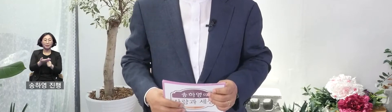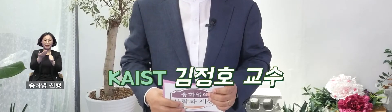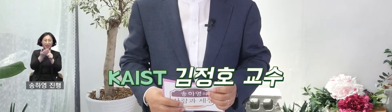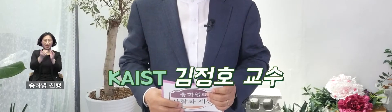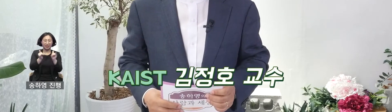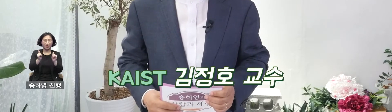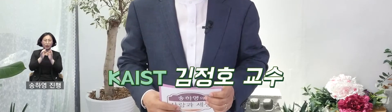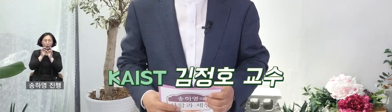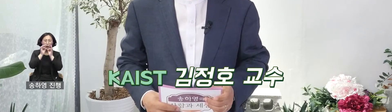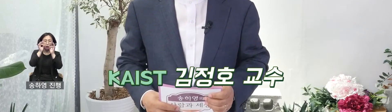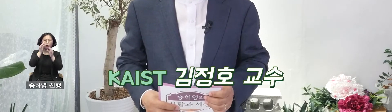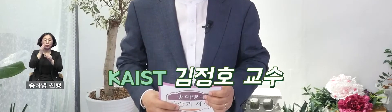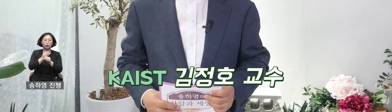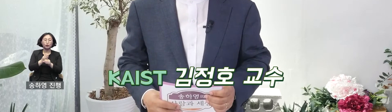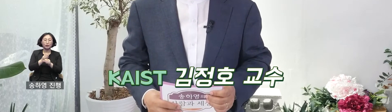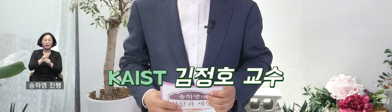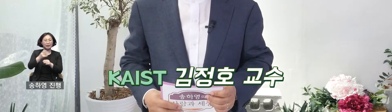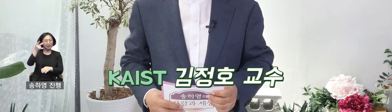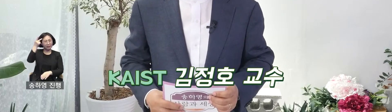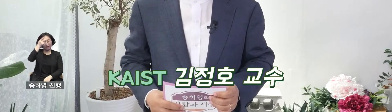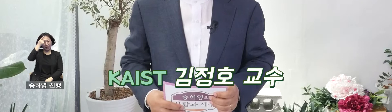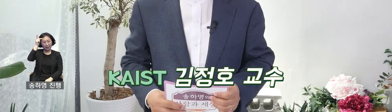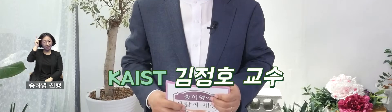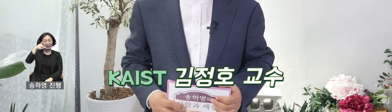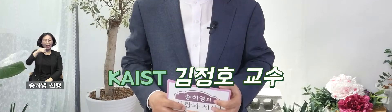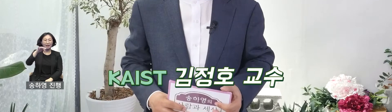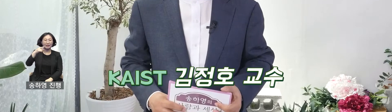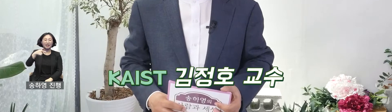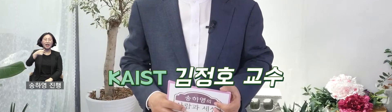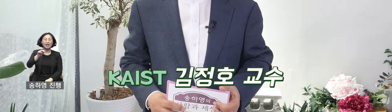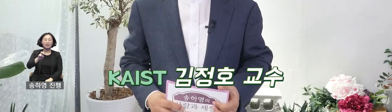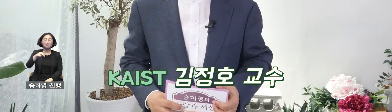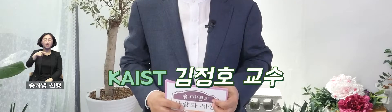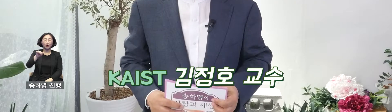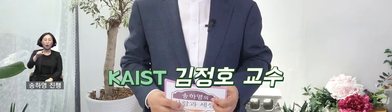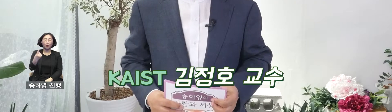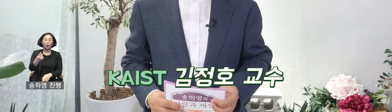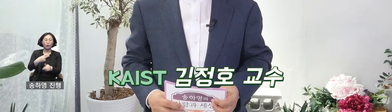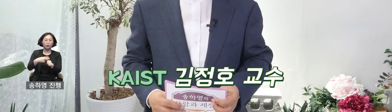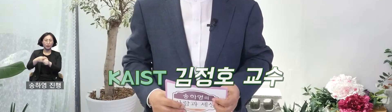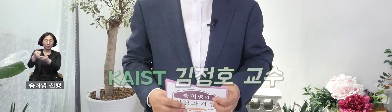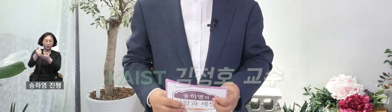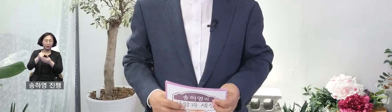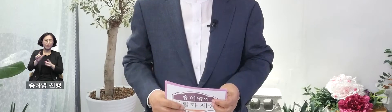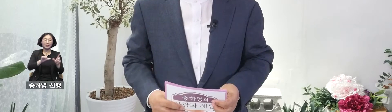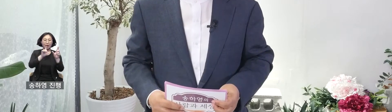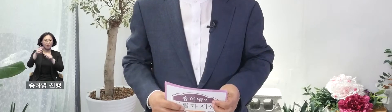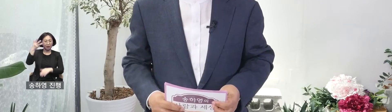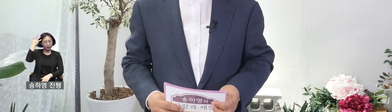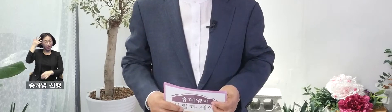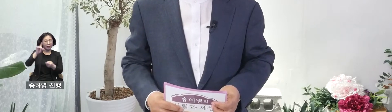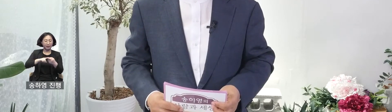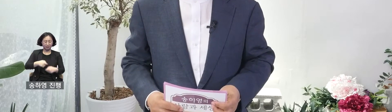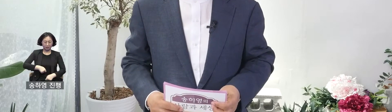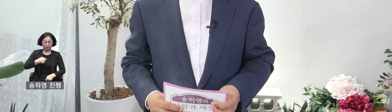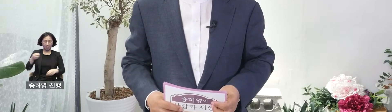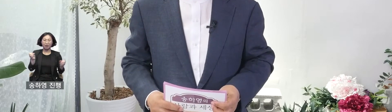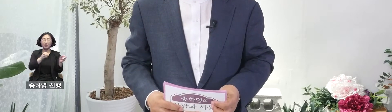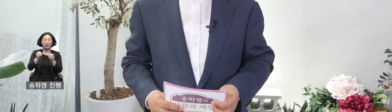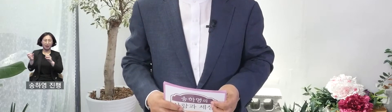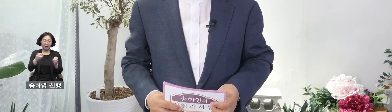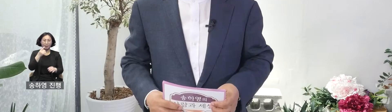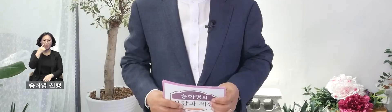있는 카이스트의 김정호 교수님을 모시고 그의 삶과 철학에 대해 진솔하게 이야기